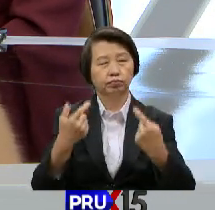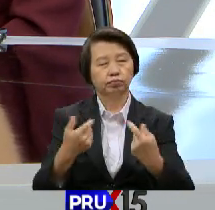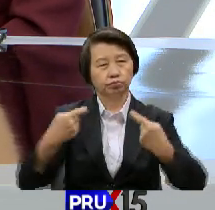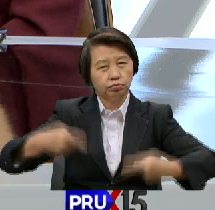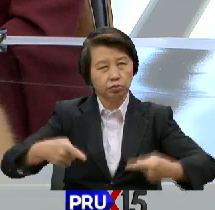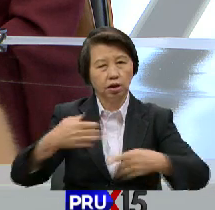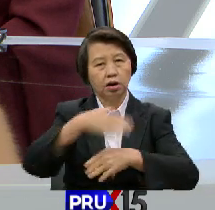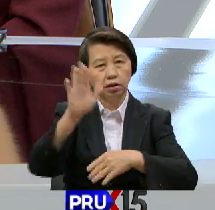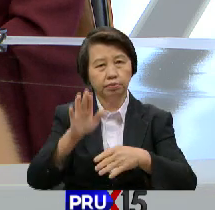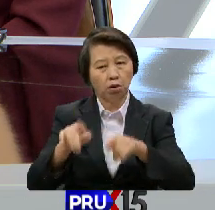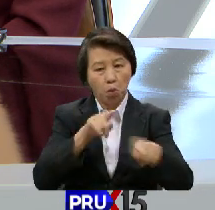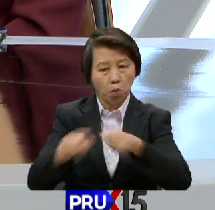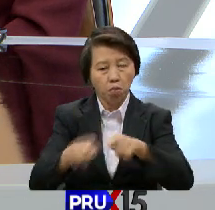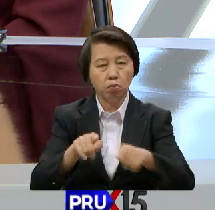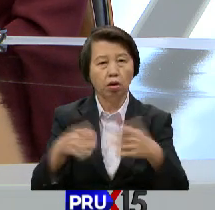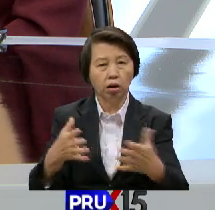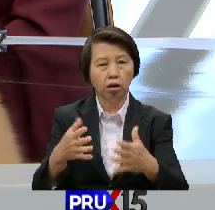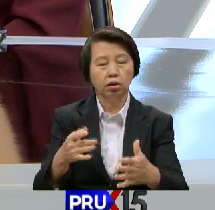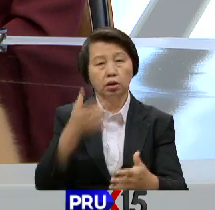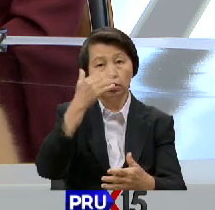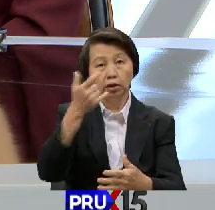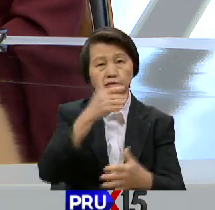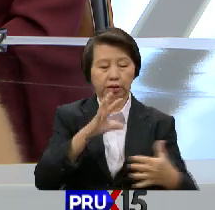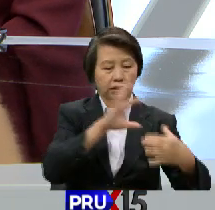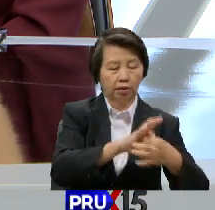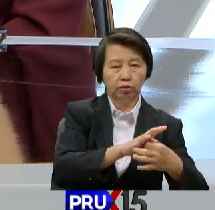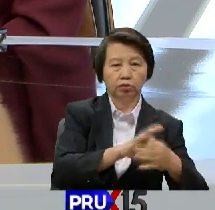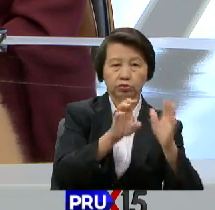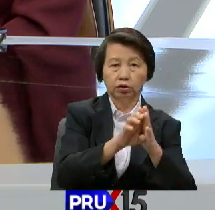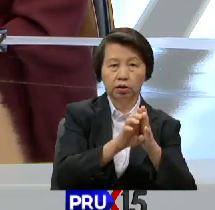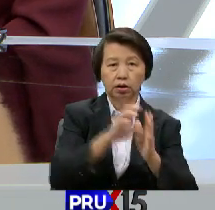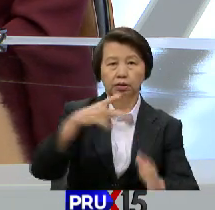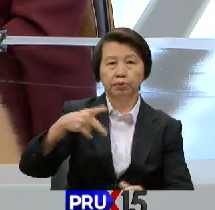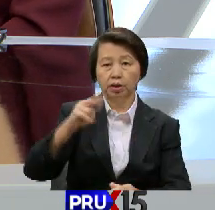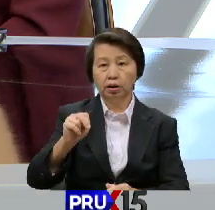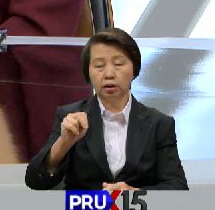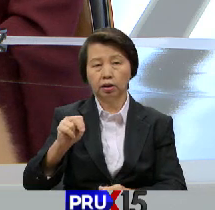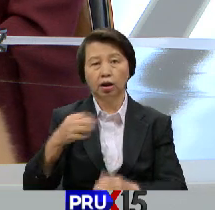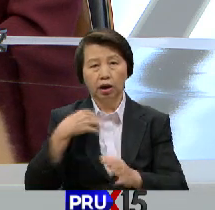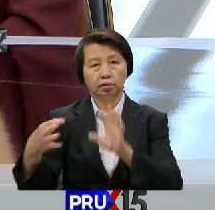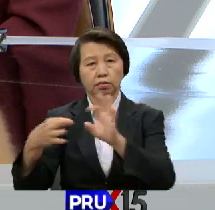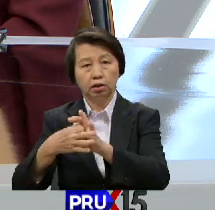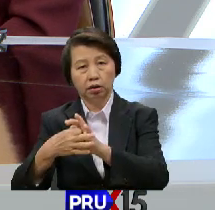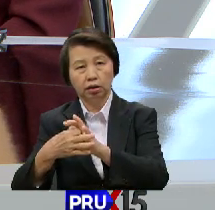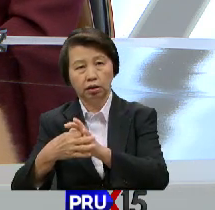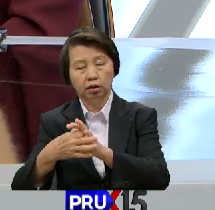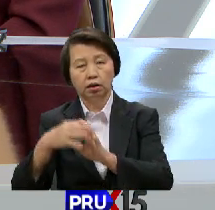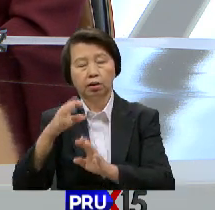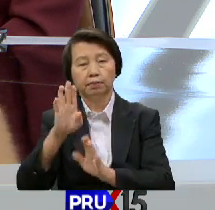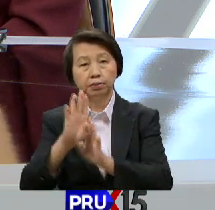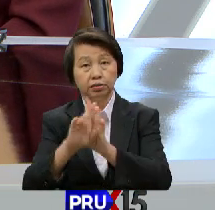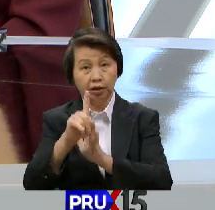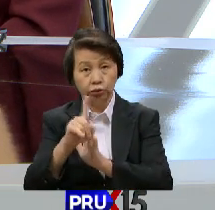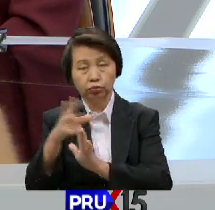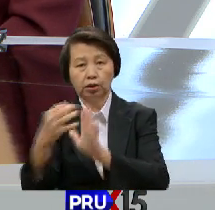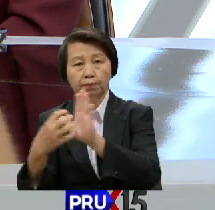ya kalau kita lihat ia didorong dan juga dipacu berani gabungan contohnya berkaitan nasional sudah pun ada penggabungan antara bersatu dan juga pas